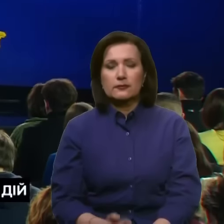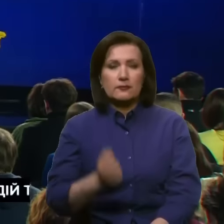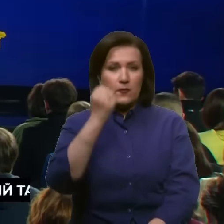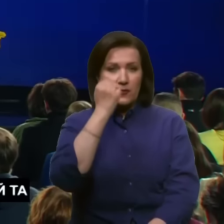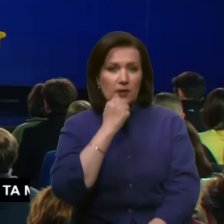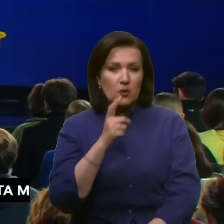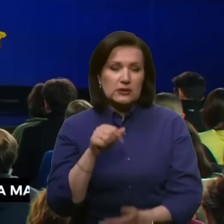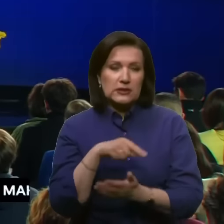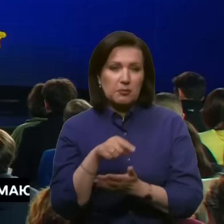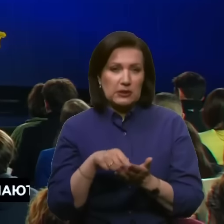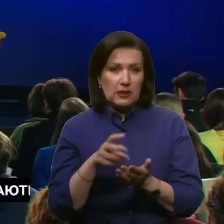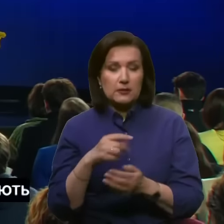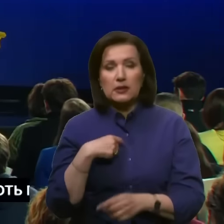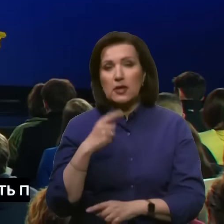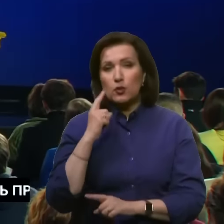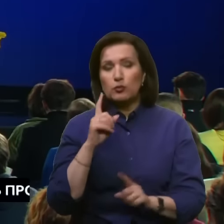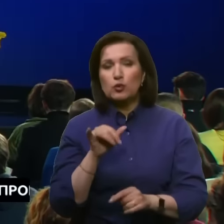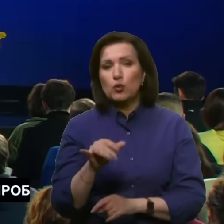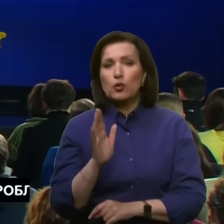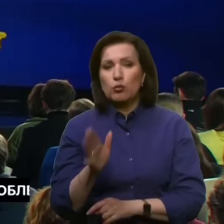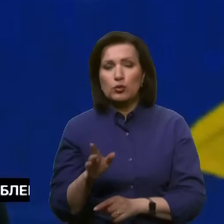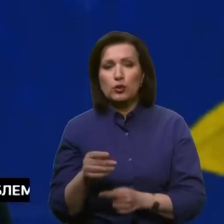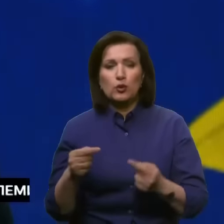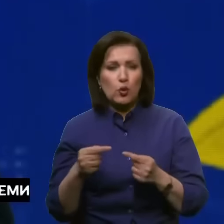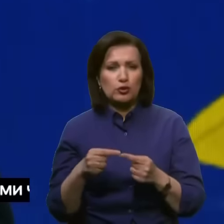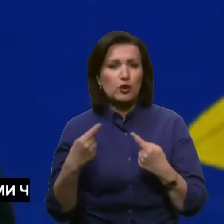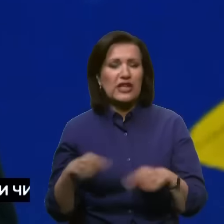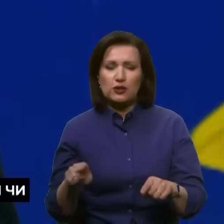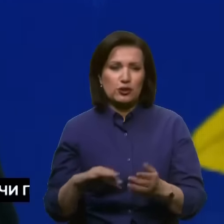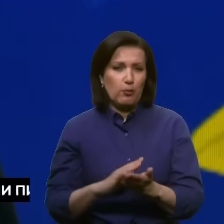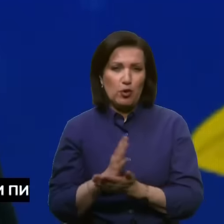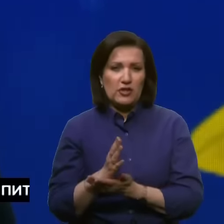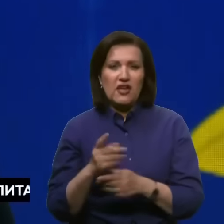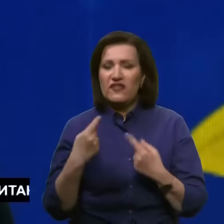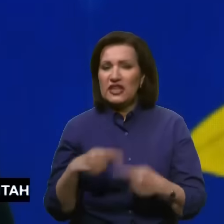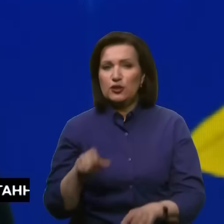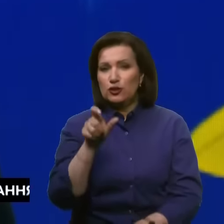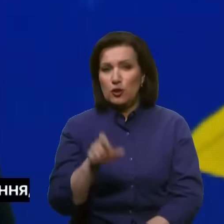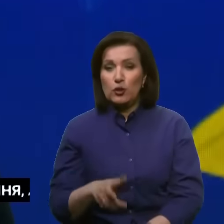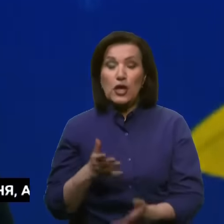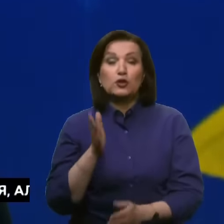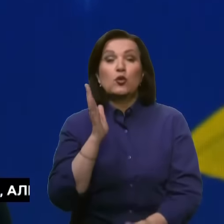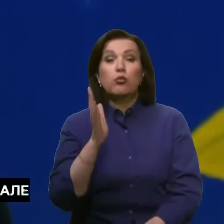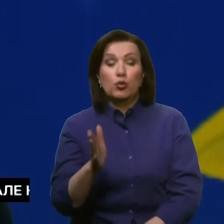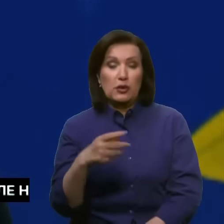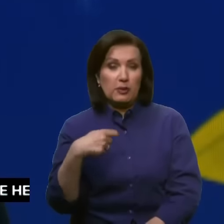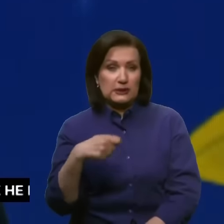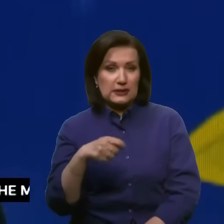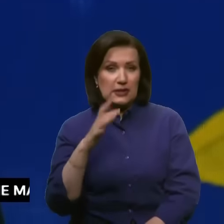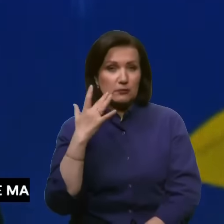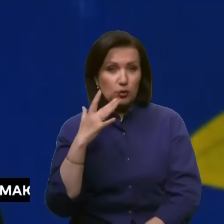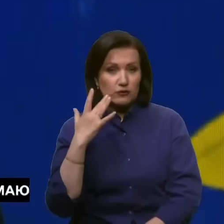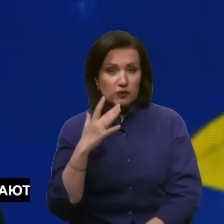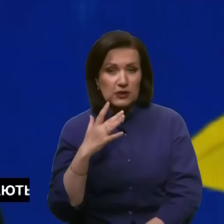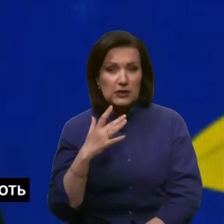Дякую за запитання. Я думаю, що у нього буде точно інша політика. Він інша людина, якщо він буде президентом